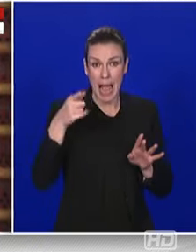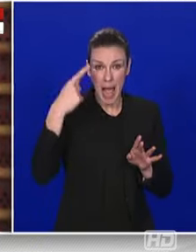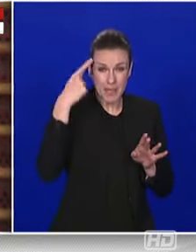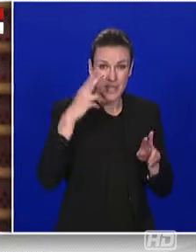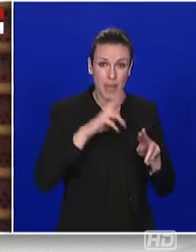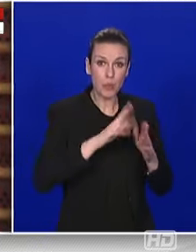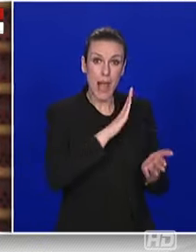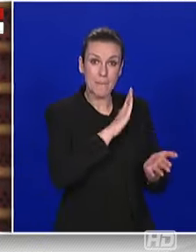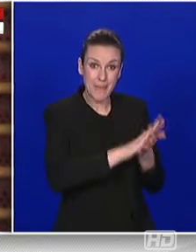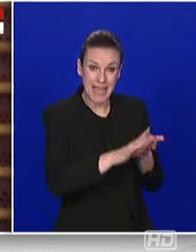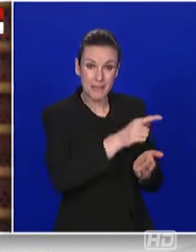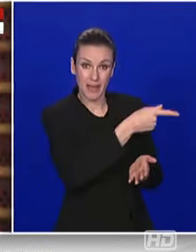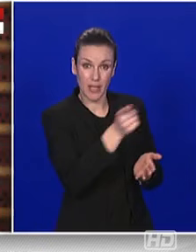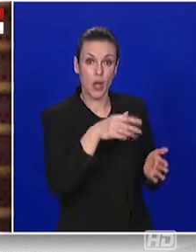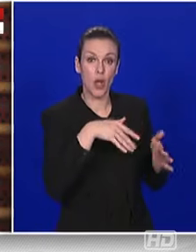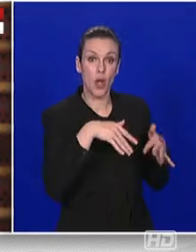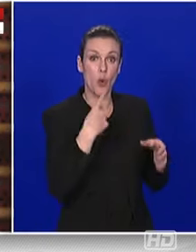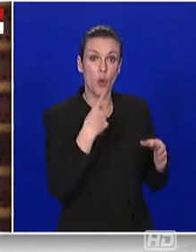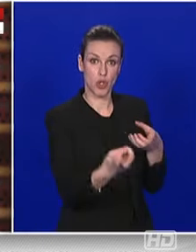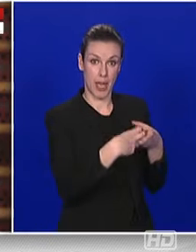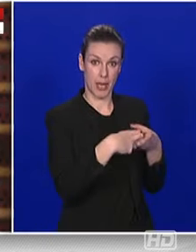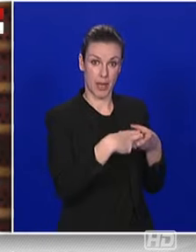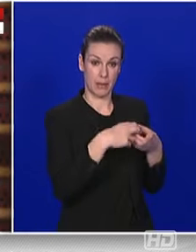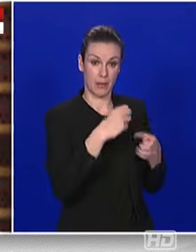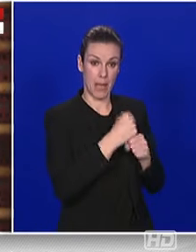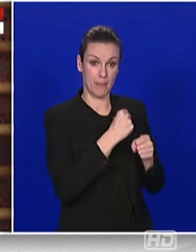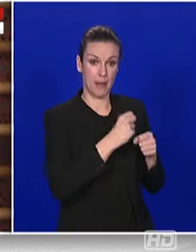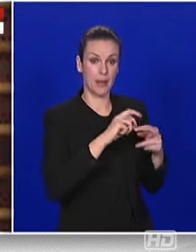biti besplatni za ljude koji će sudjelovati u tome? Pa